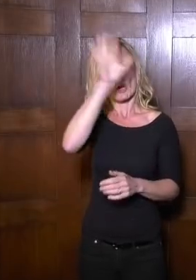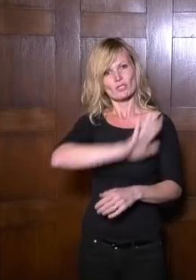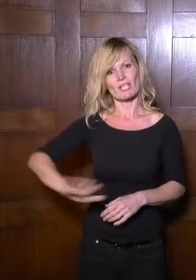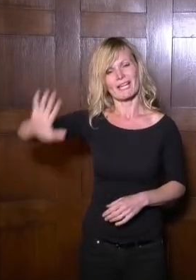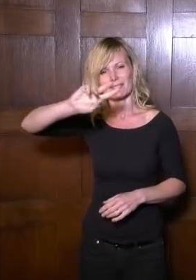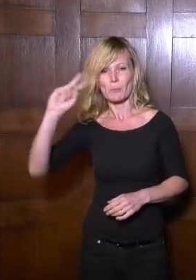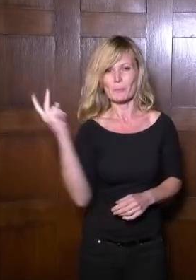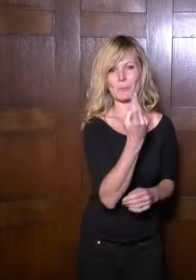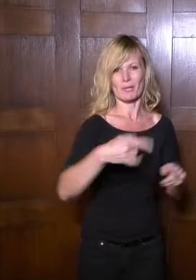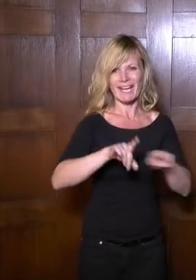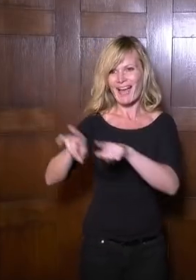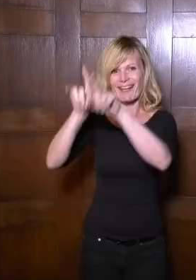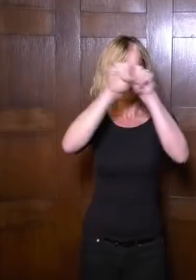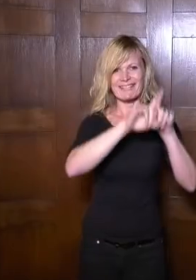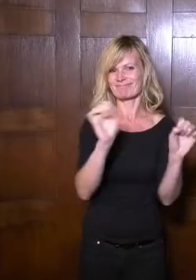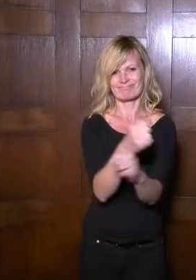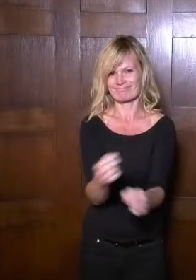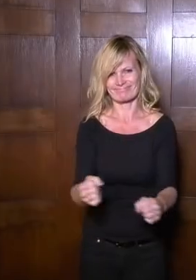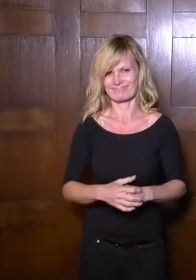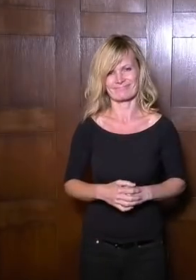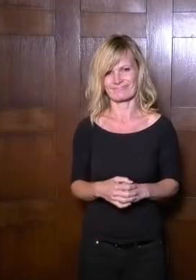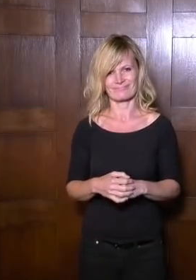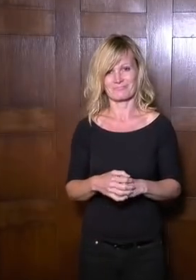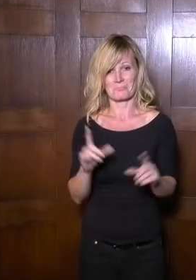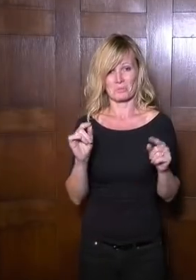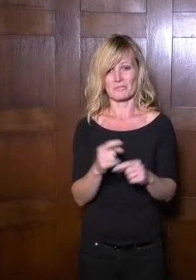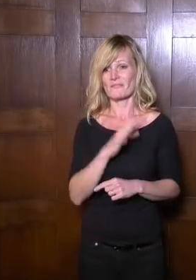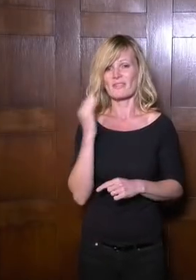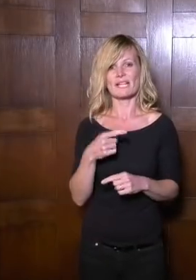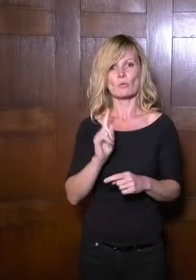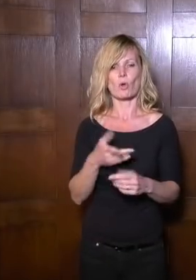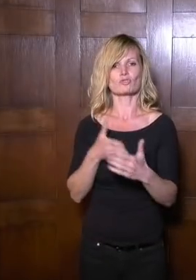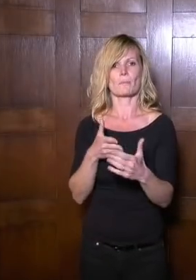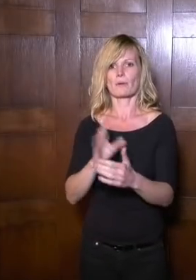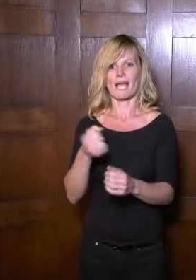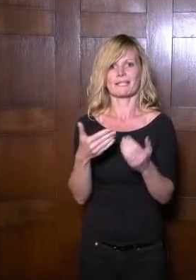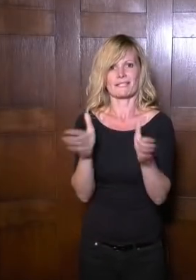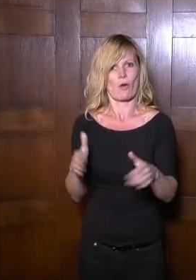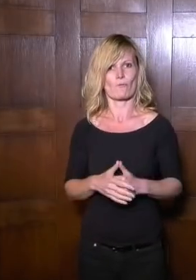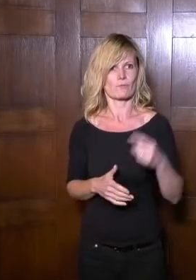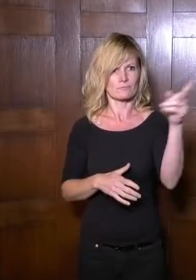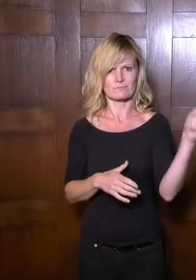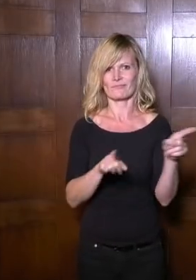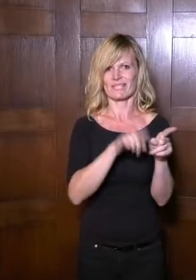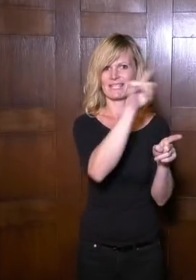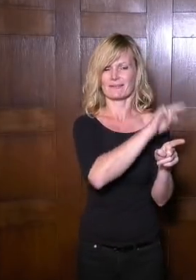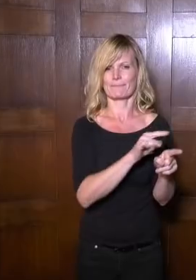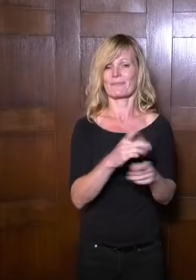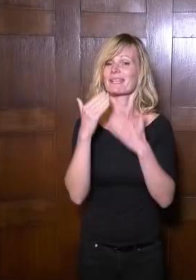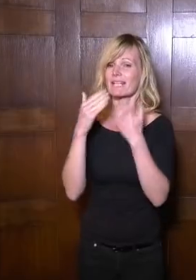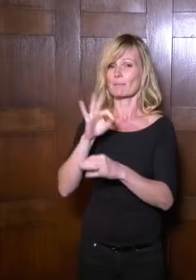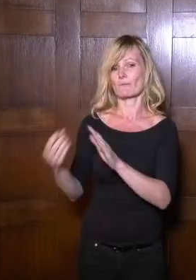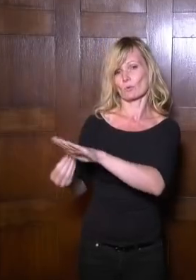einheitlich handeln kann, weil dann würden wir an vielen Stellen noch gar nichts machen können. Ich bin dankbar für Ihre Unterstützung, was das Thema Schule und Kita